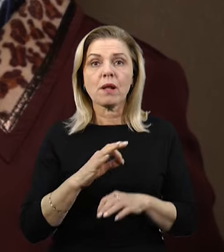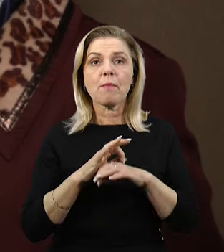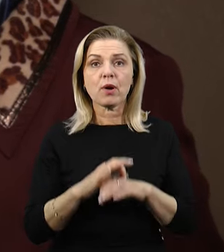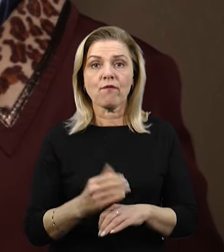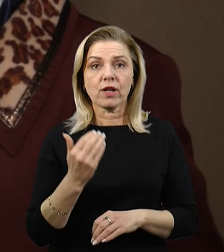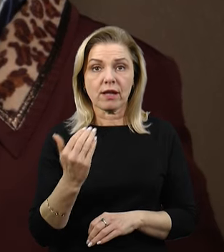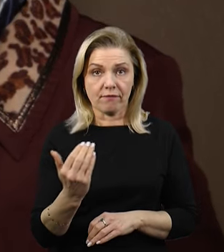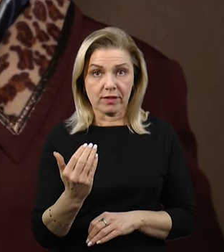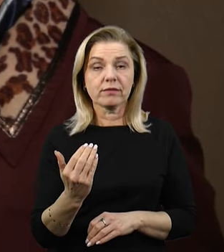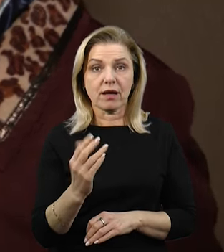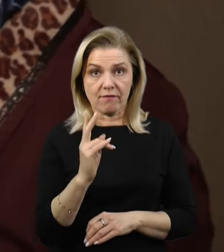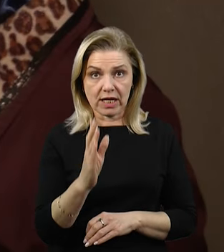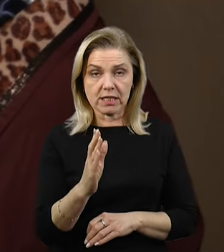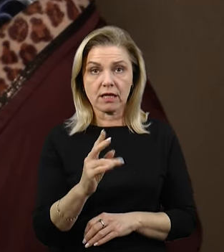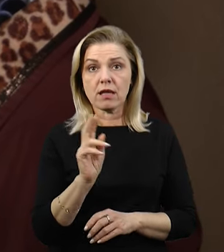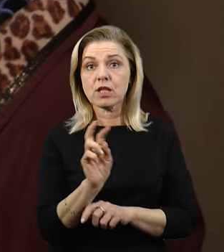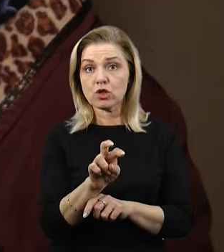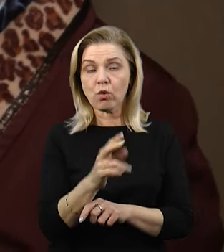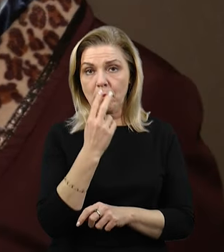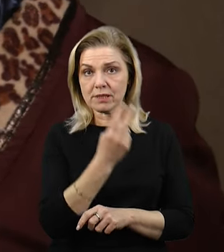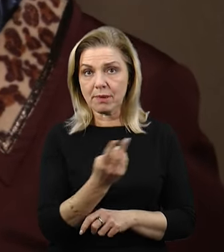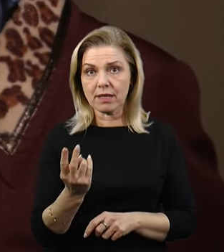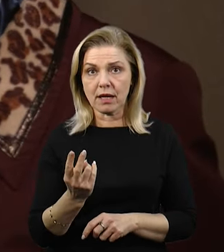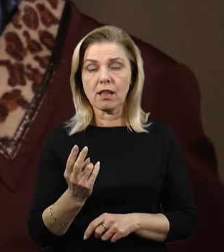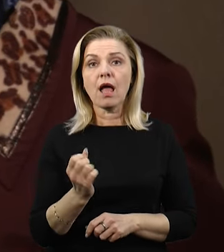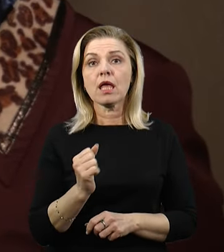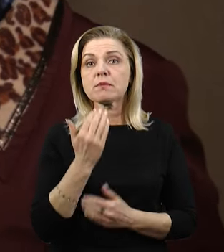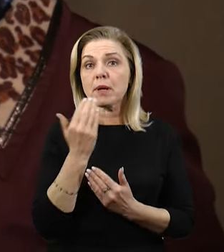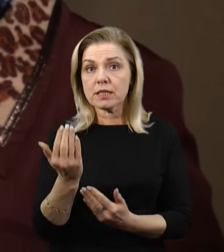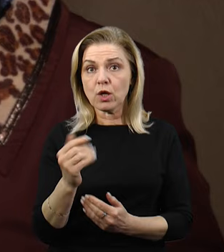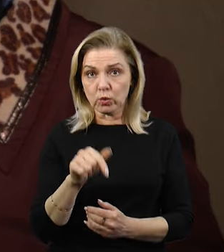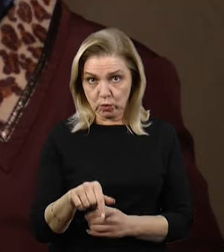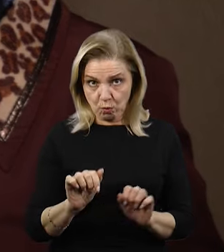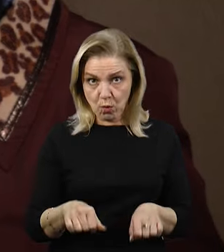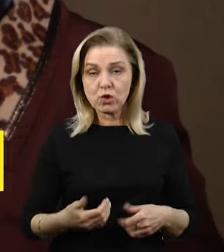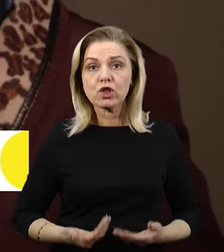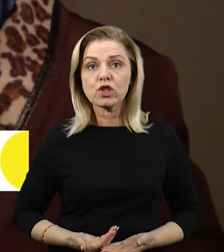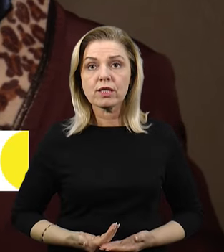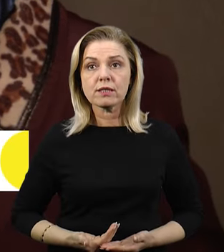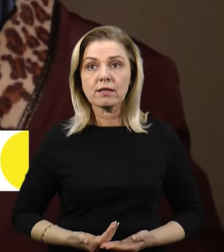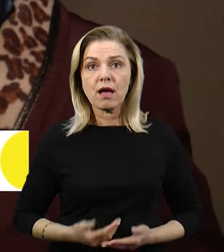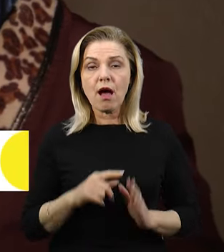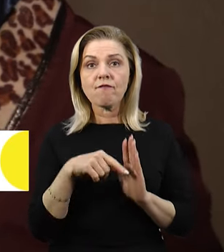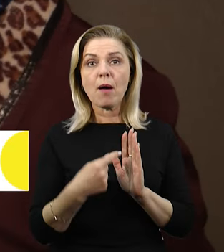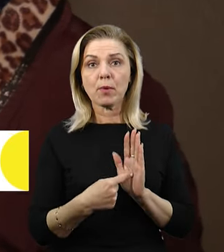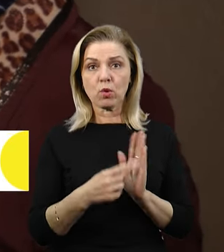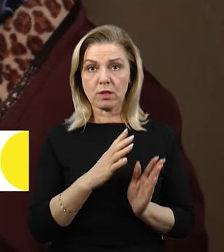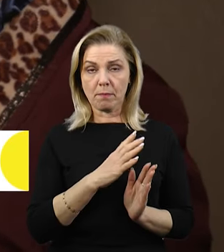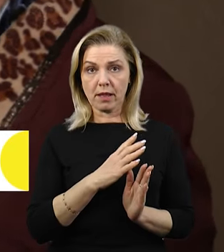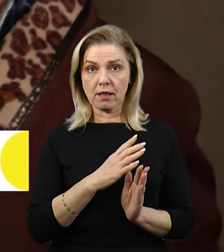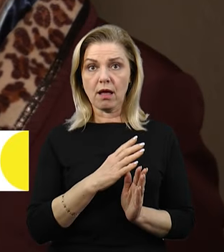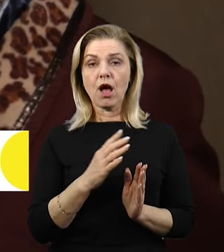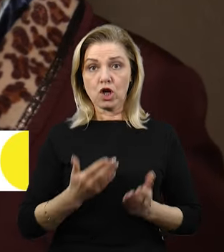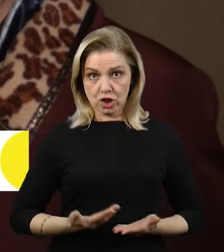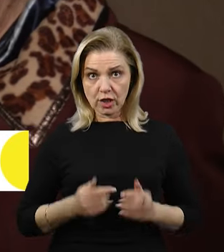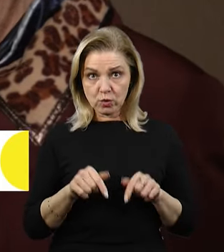то, значит, зашел и посмотрел, и спросил, а здесь можно жить? Вот вопрос один был, здесь можно жить? Ну, как